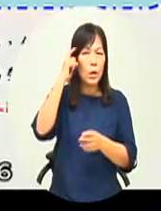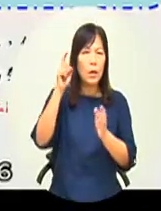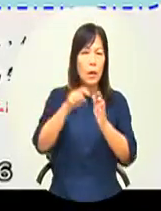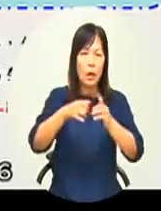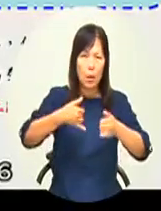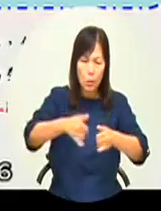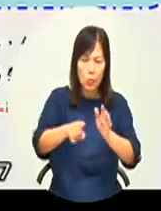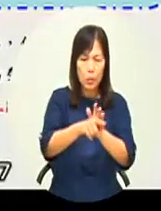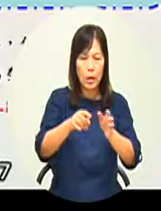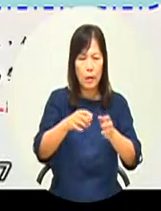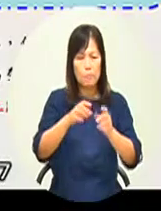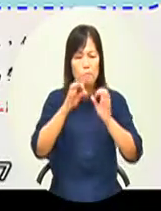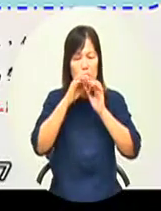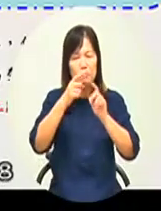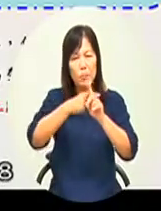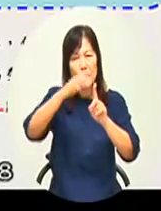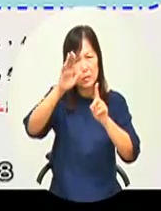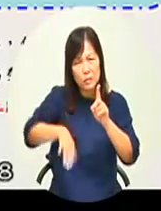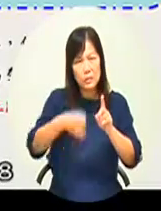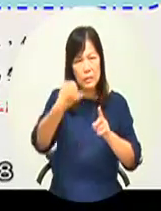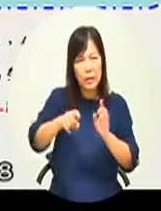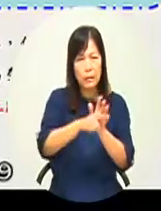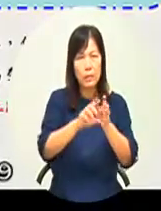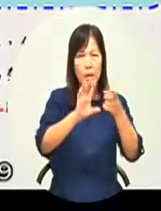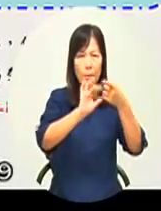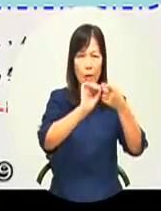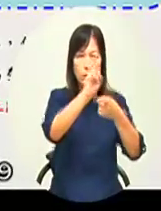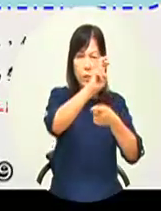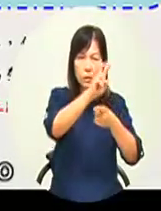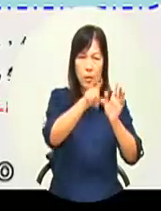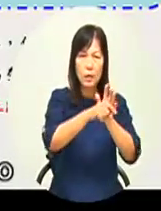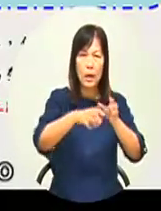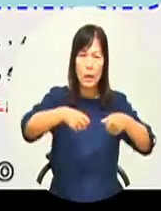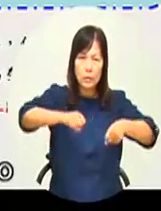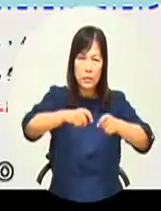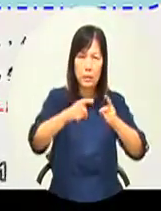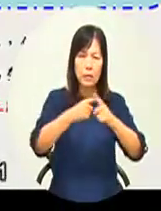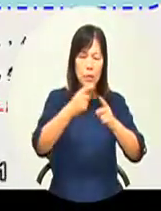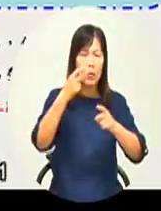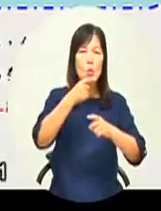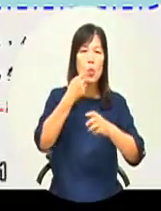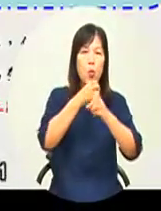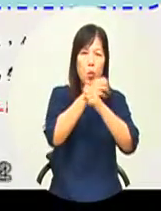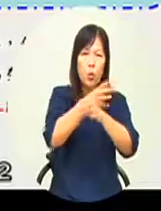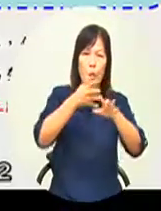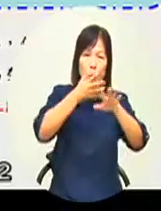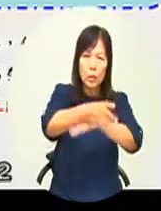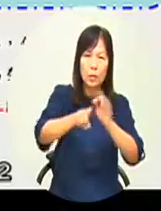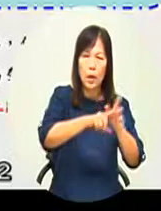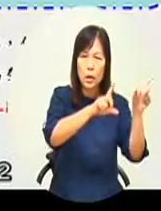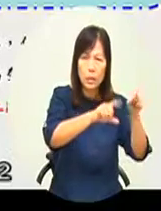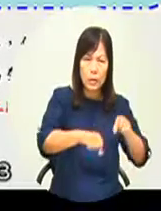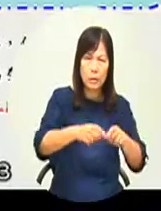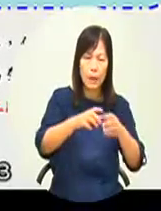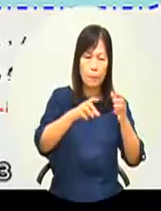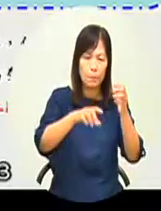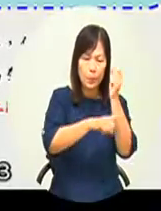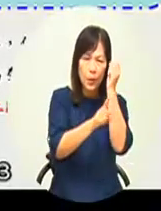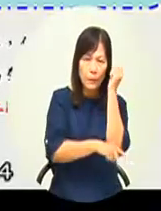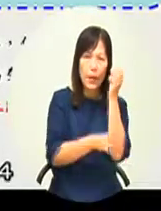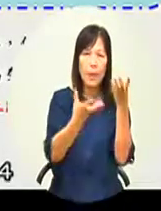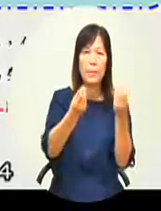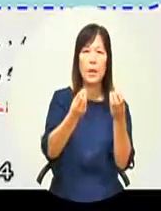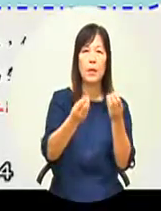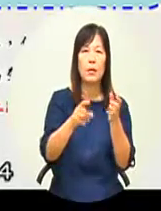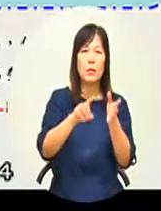道路品质不好有 22%， 然后26%机车其实认为闯红灯不遵守交通号志 12.6%， 也是